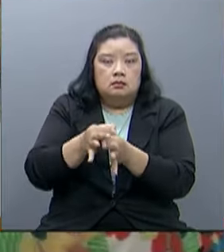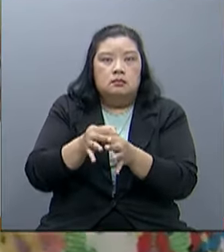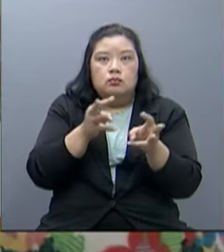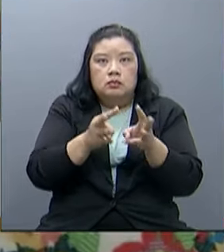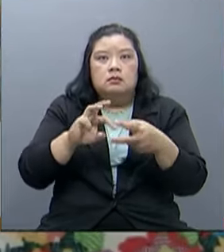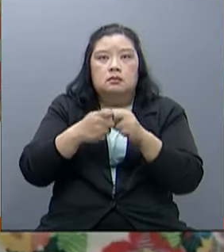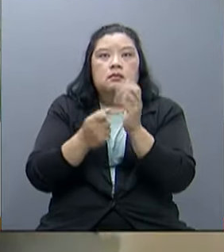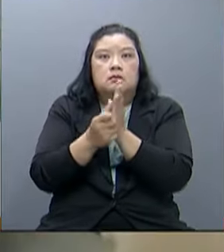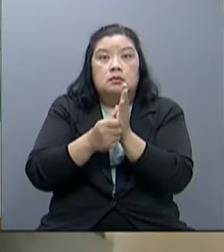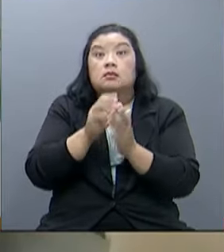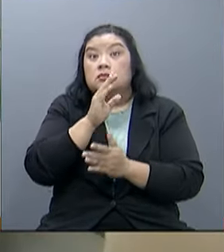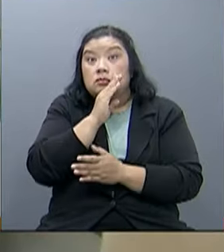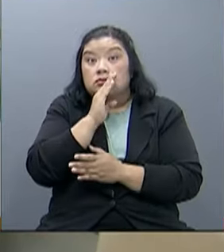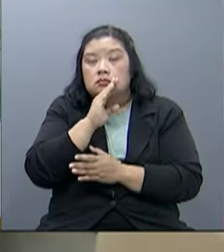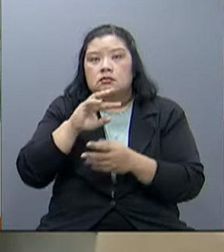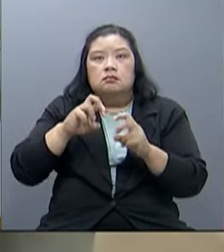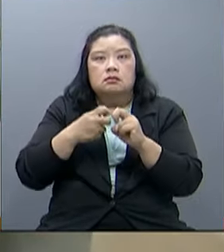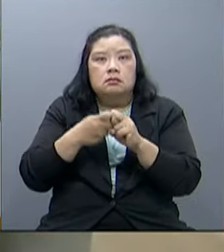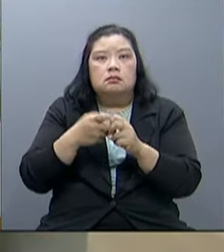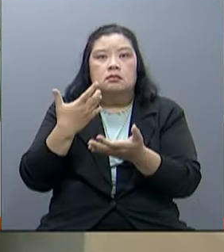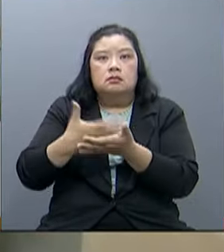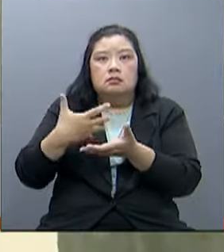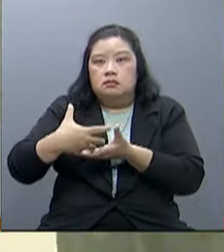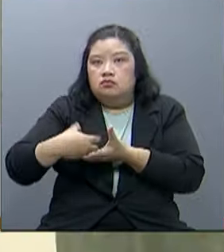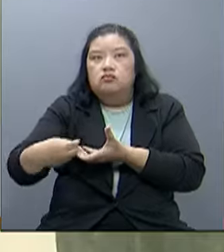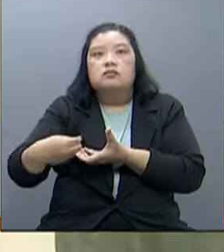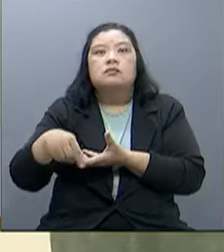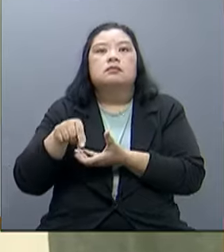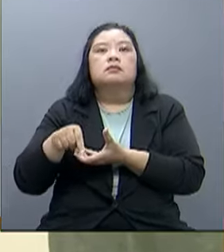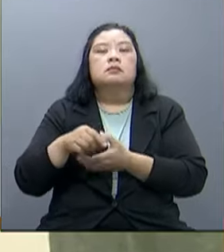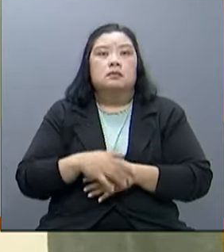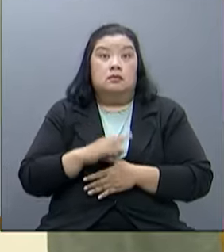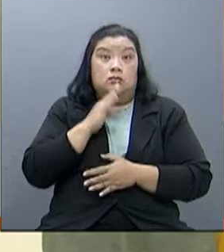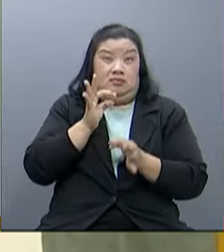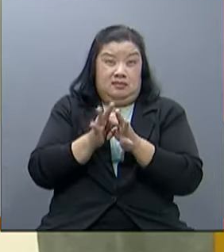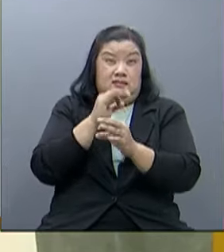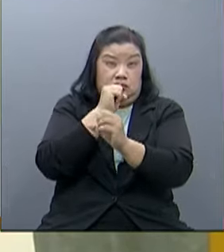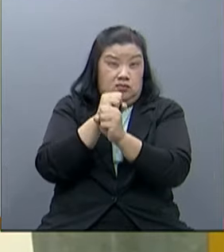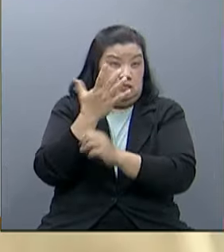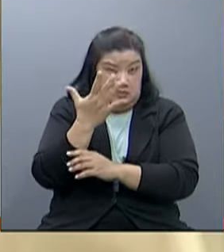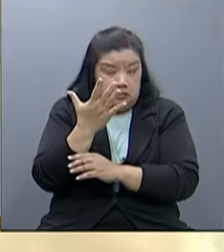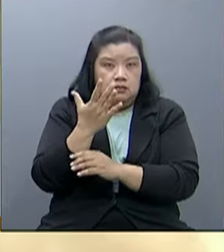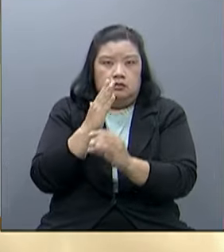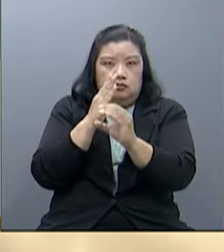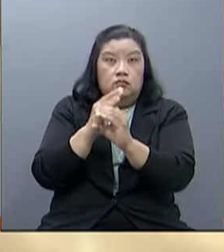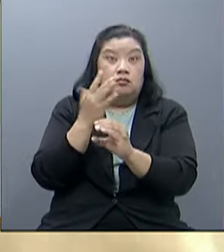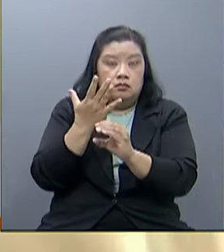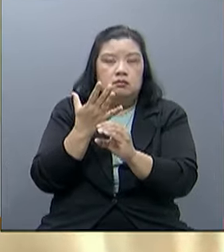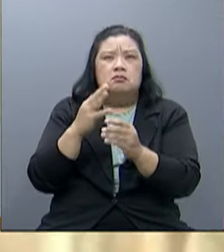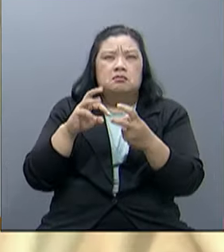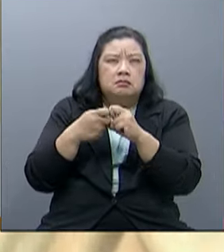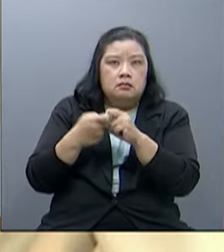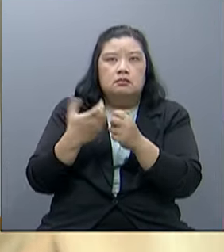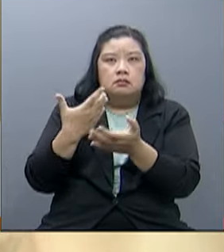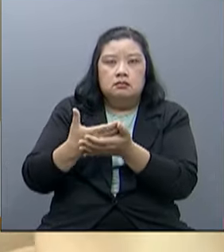ความเสียหายกรณีแอปดูดเงินแลหากว่าแบงสามารถทำได้หรือว่ายังมีช่องโหวตในระบบแล้วเกิดความเสีย